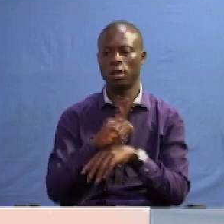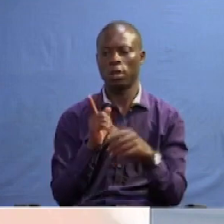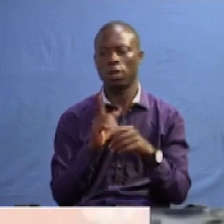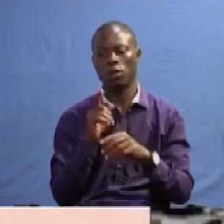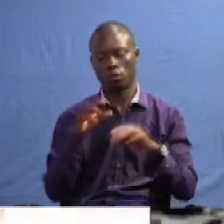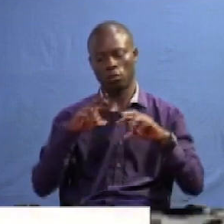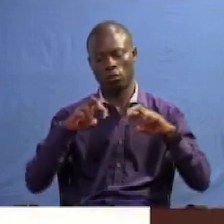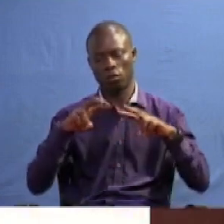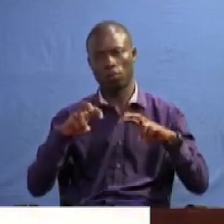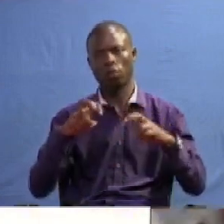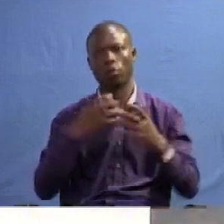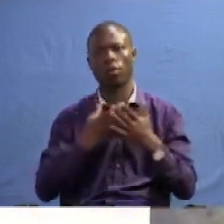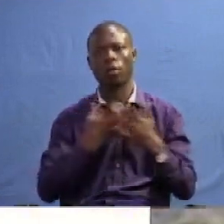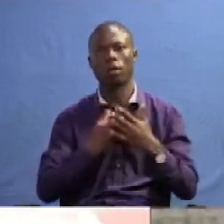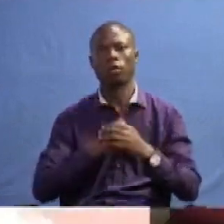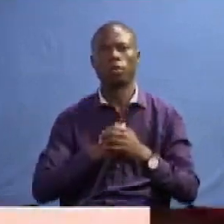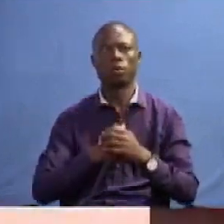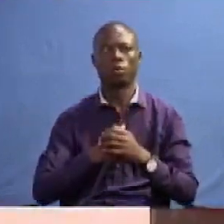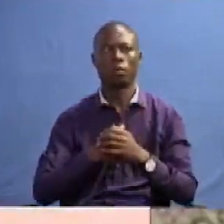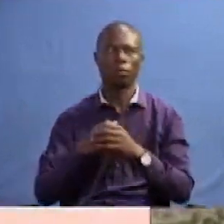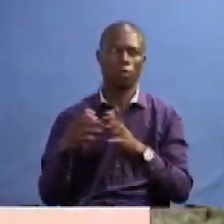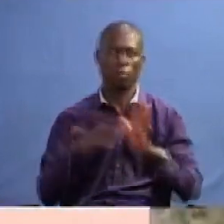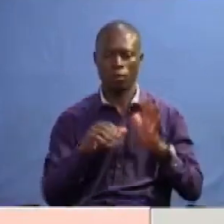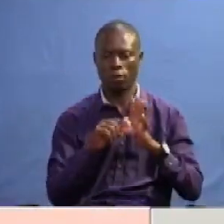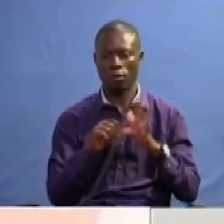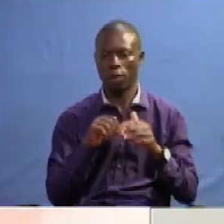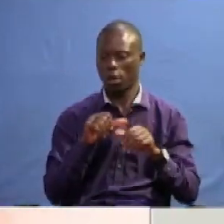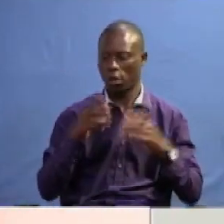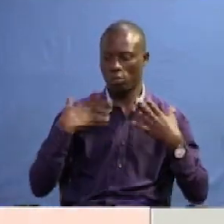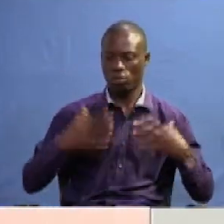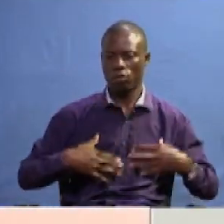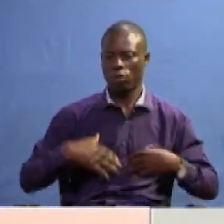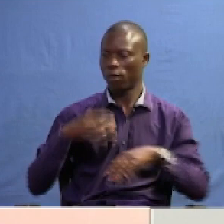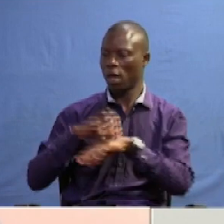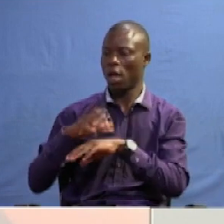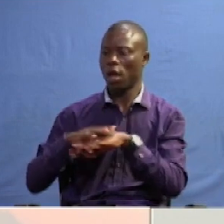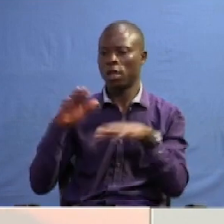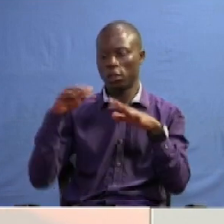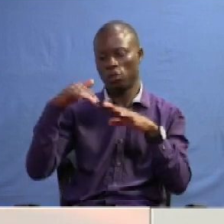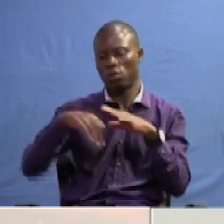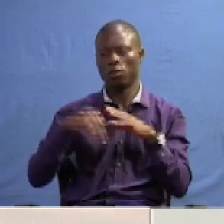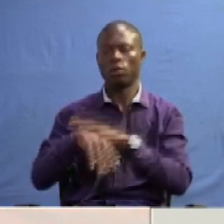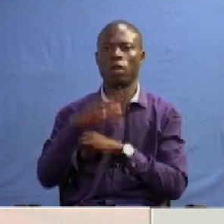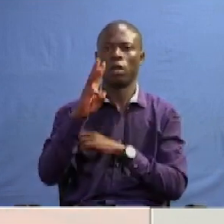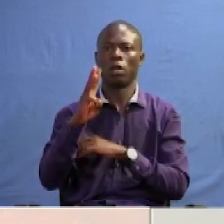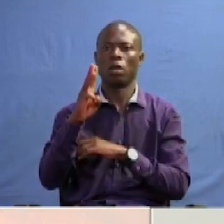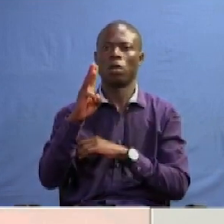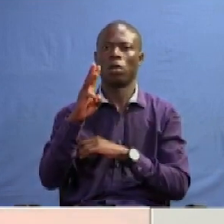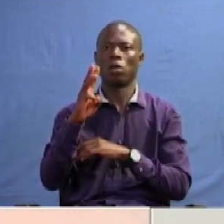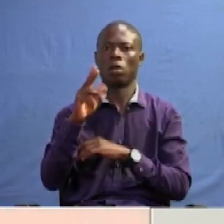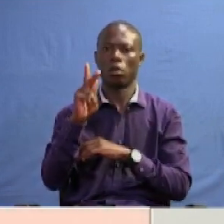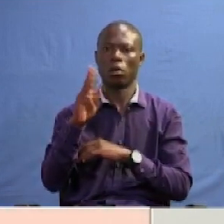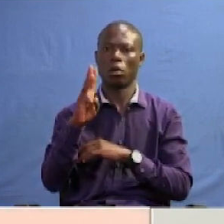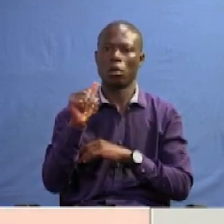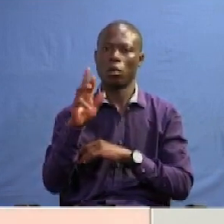kufanyika. Mshtakiwa mkuu wa kesi ya miili iliyopatikana katika timbo la Kware, Collins Jumaisi,